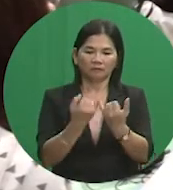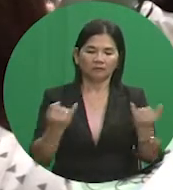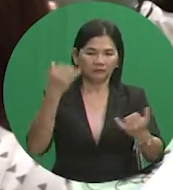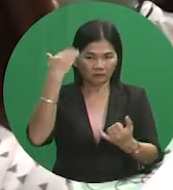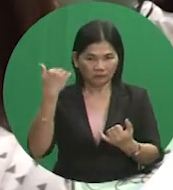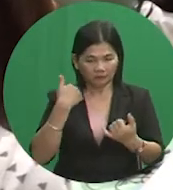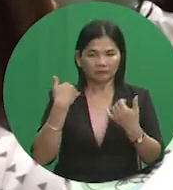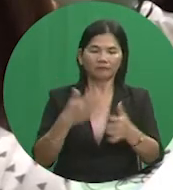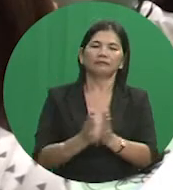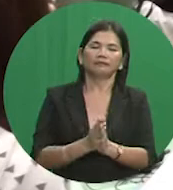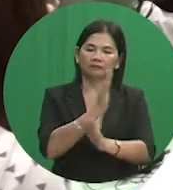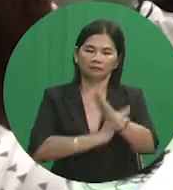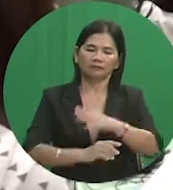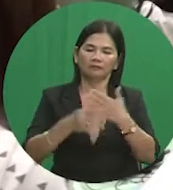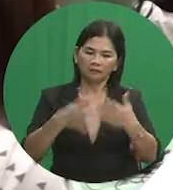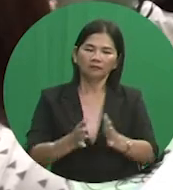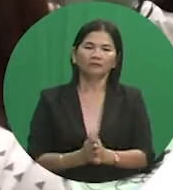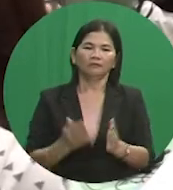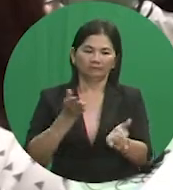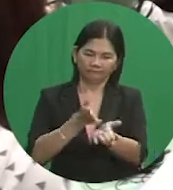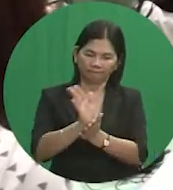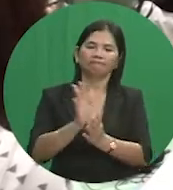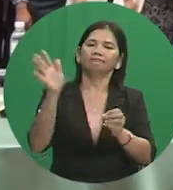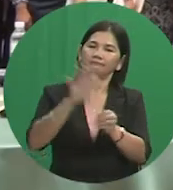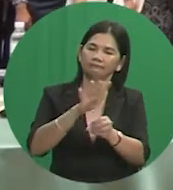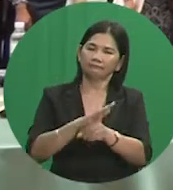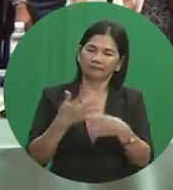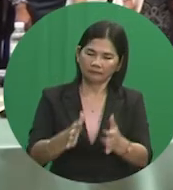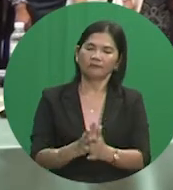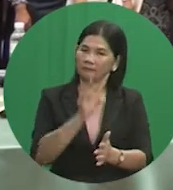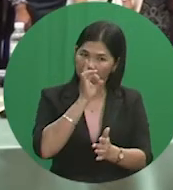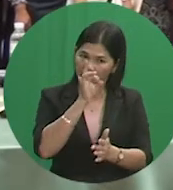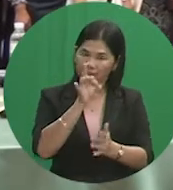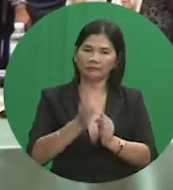ไรได้เมียนปิการเพียบตัวบานซัดยางเป็นเล้งหอยคล้ายจิกาเปิด